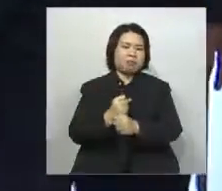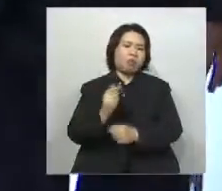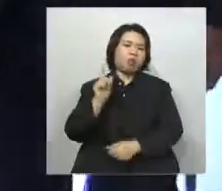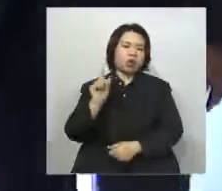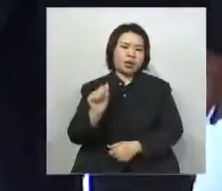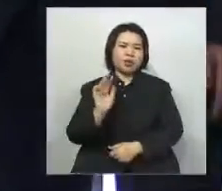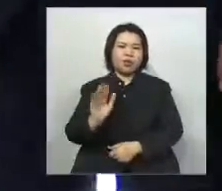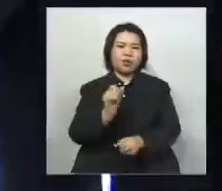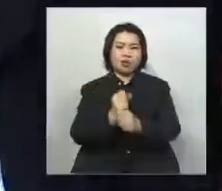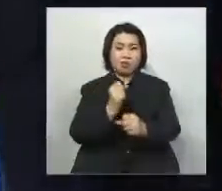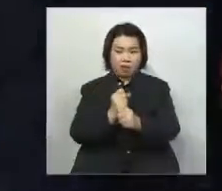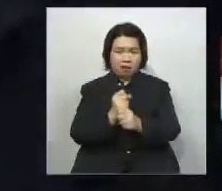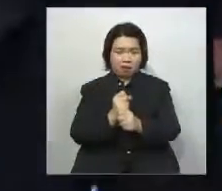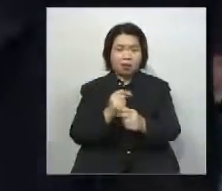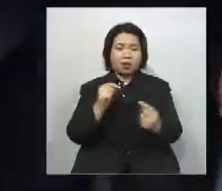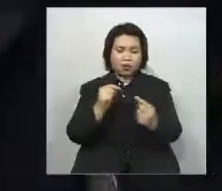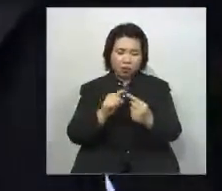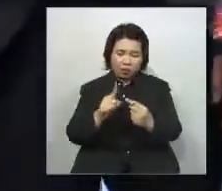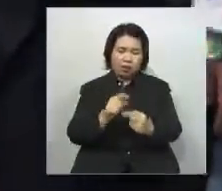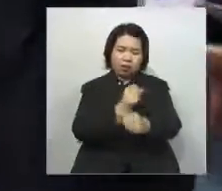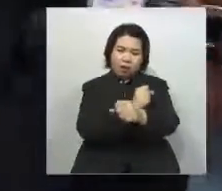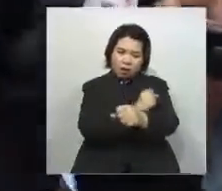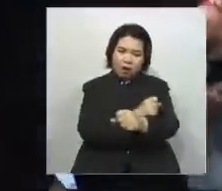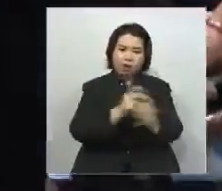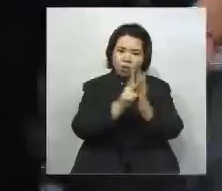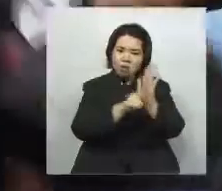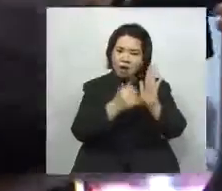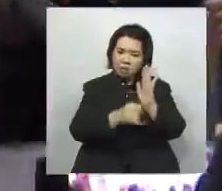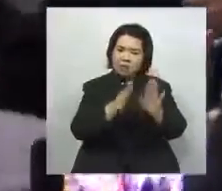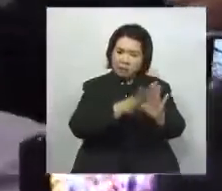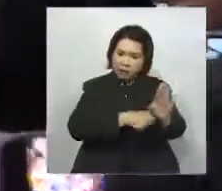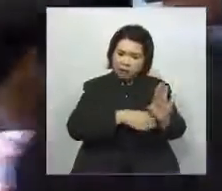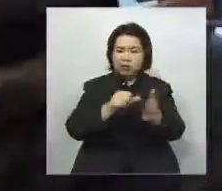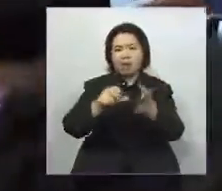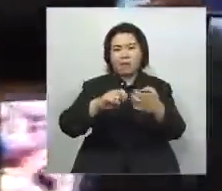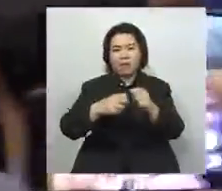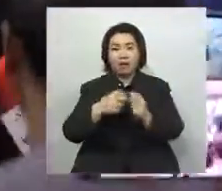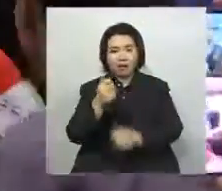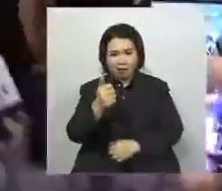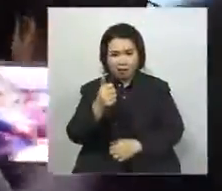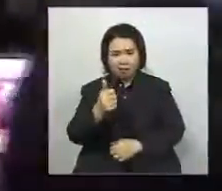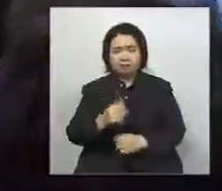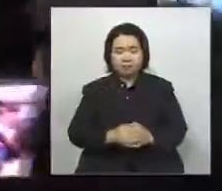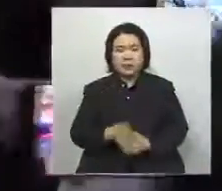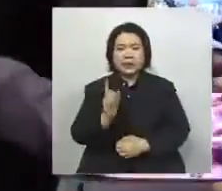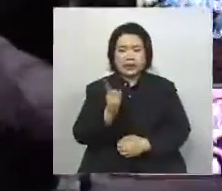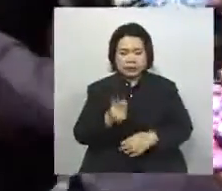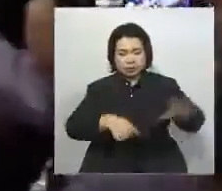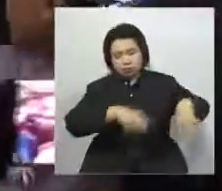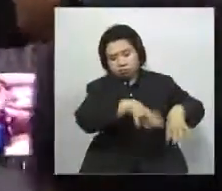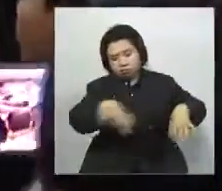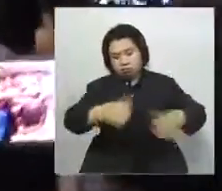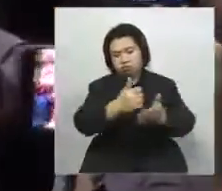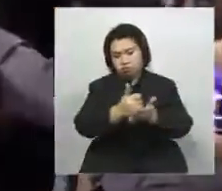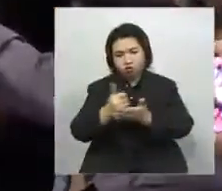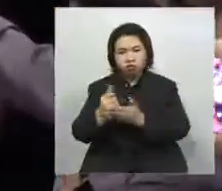การแก้ปัญหาการทำประมงผิดกฎหมายและแรงงานต่างด้าวที่มีมาตลอด15ปีของไทยนะคะโดยความร่วมมือของทุกหน่วยงานเนี่ยจึง